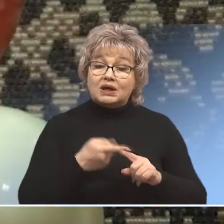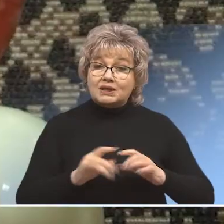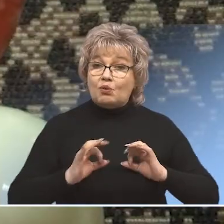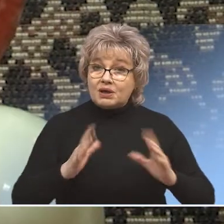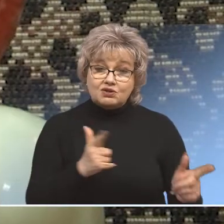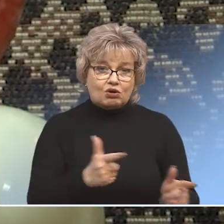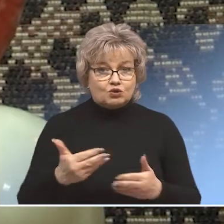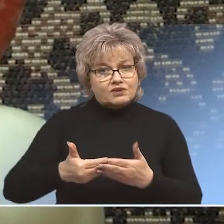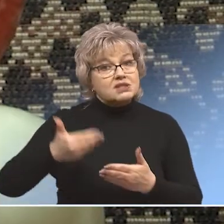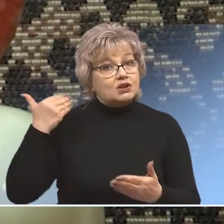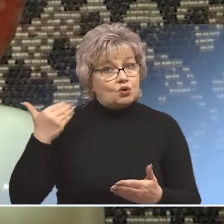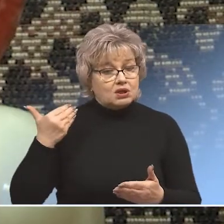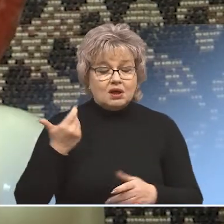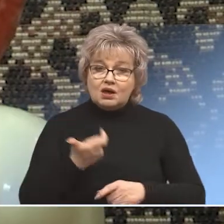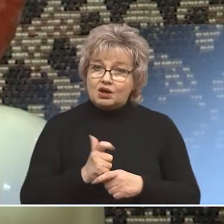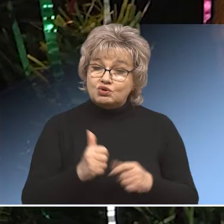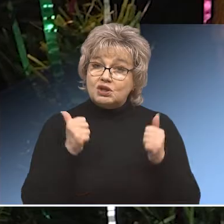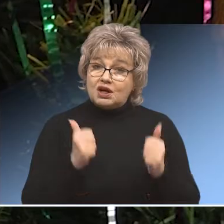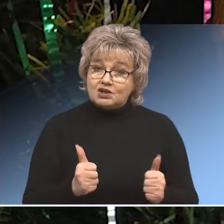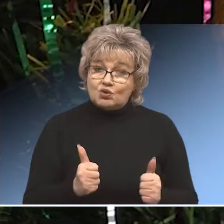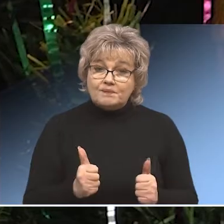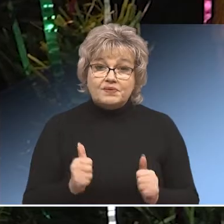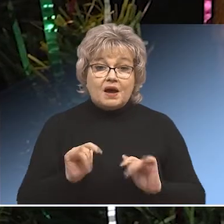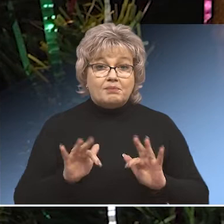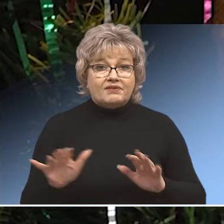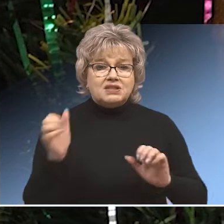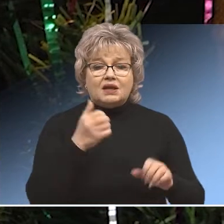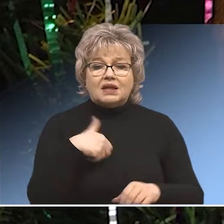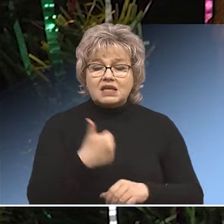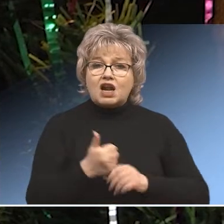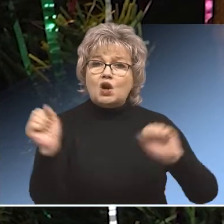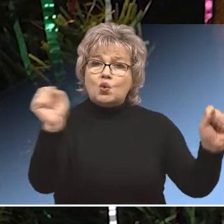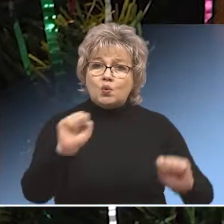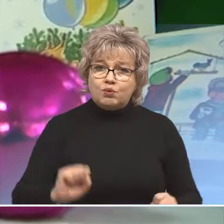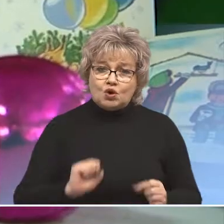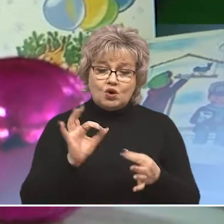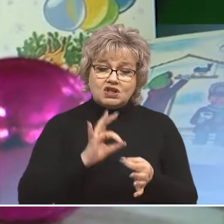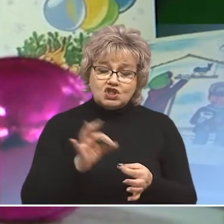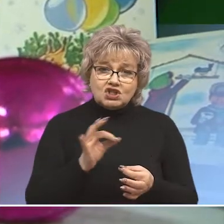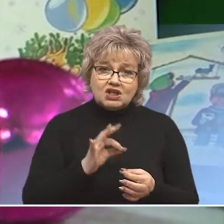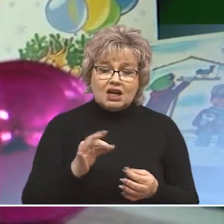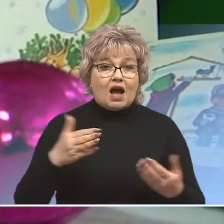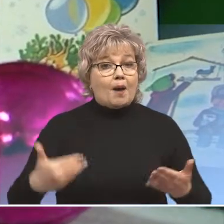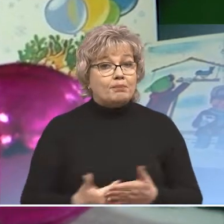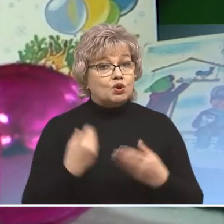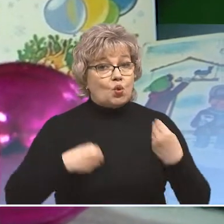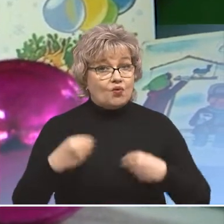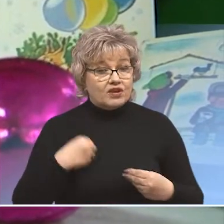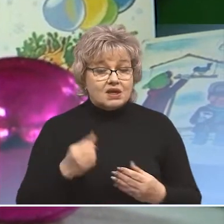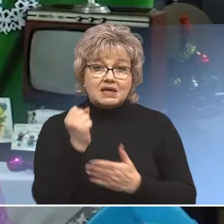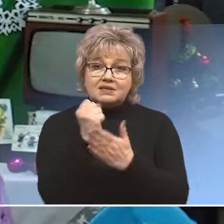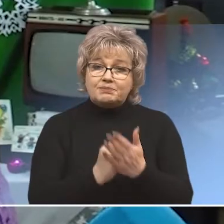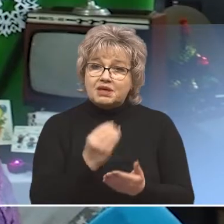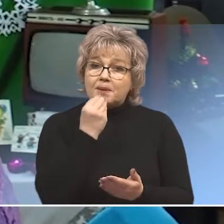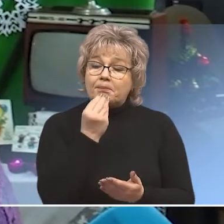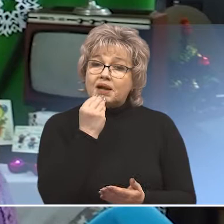нему готовились задолго и основательно. Проводили генеральную уборку жилища, шили и покупали обновки,